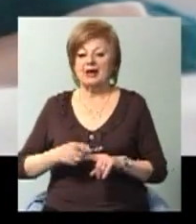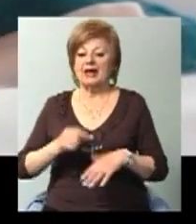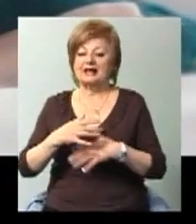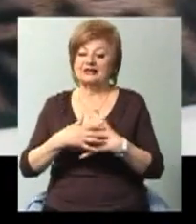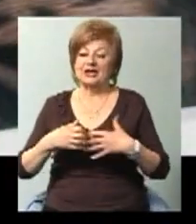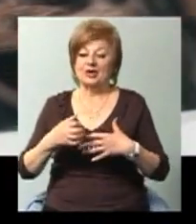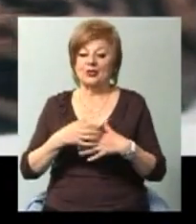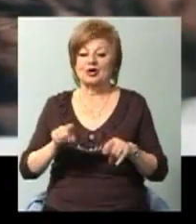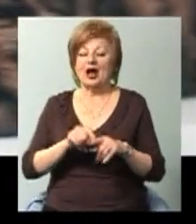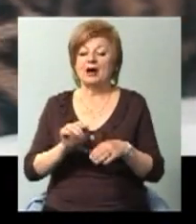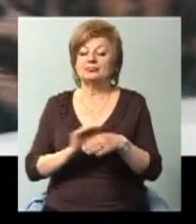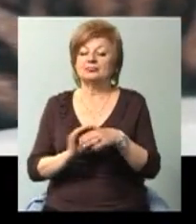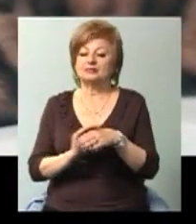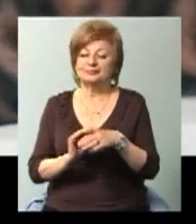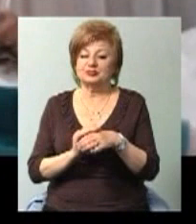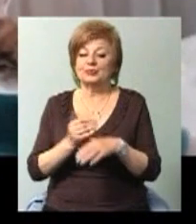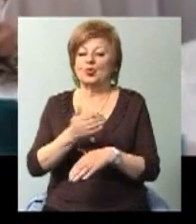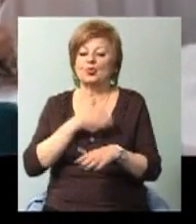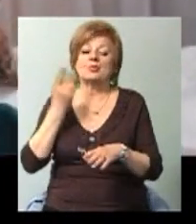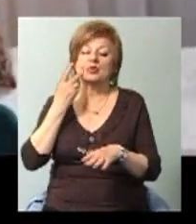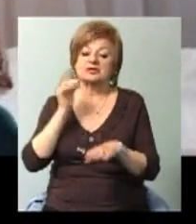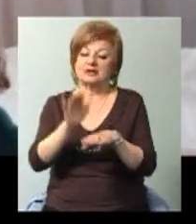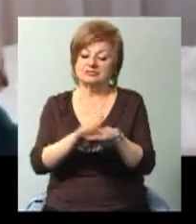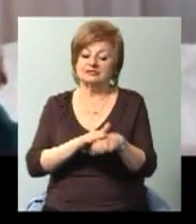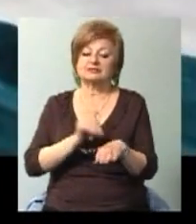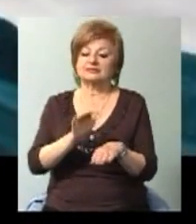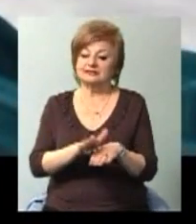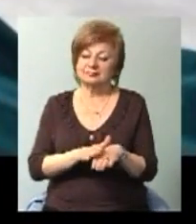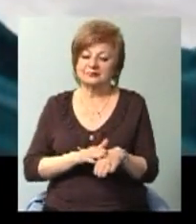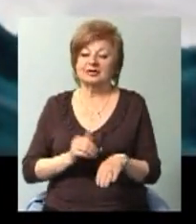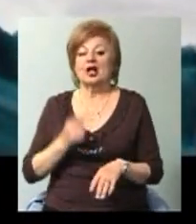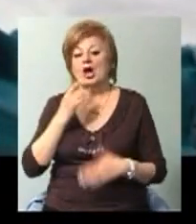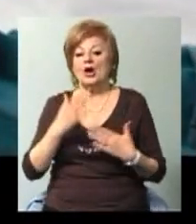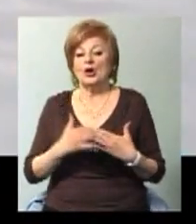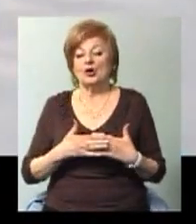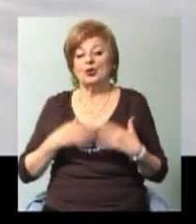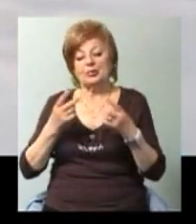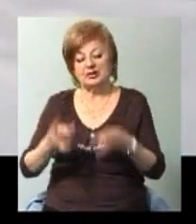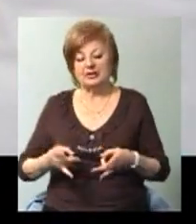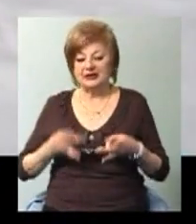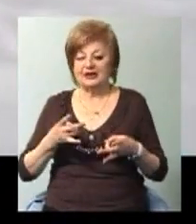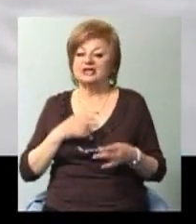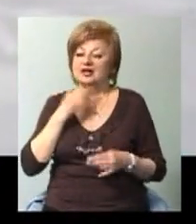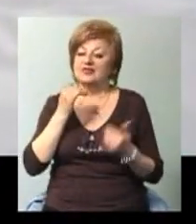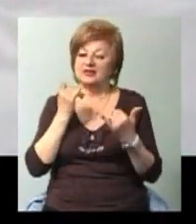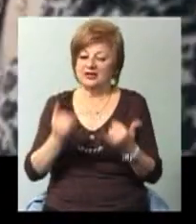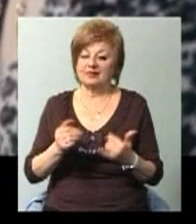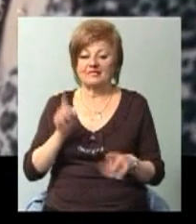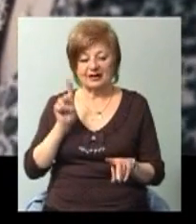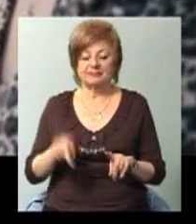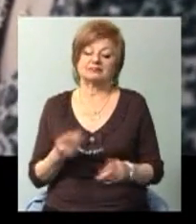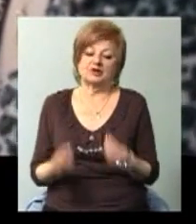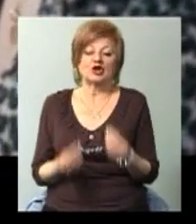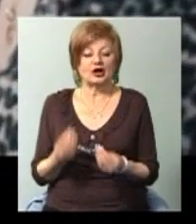– немов плюшева іграшка, яку хочеться постійно тримати на руках. Полюбляє ласку і увагу, іноді буває